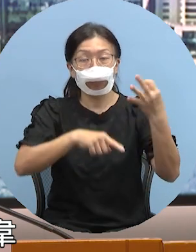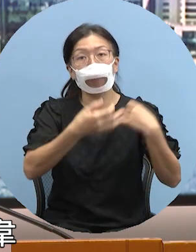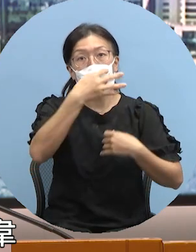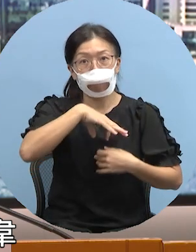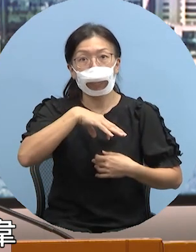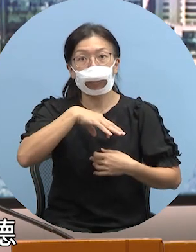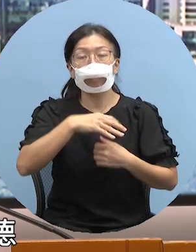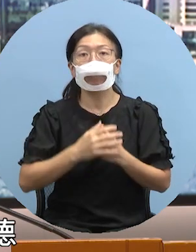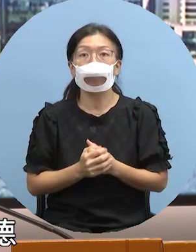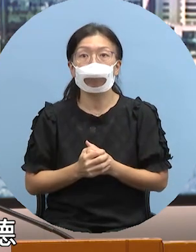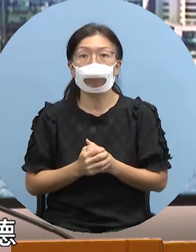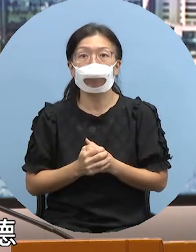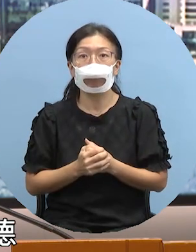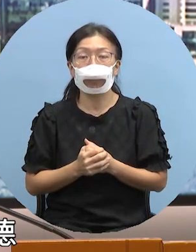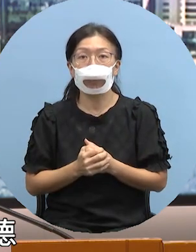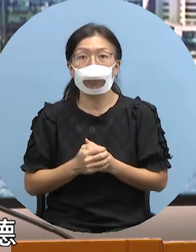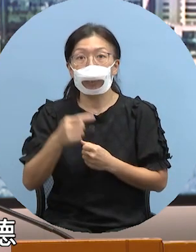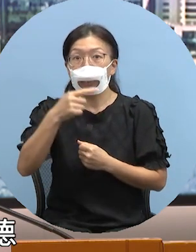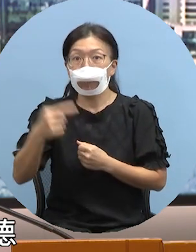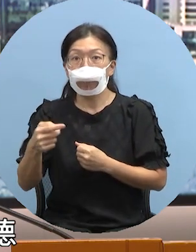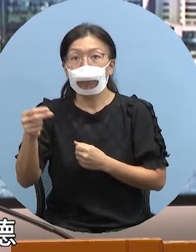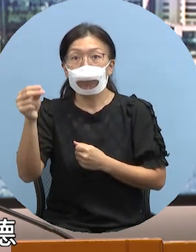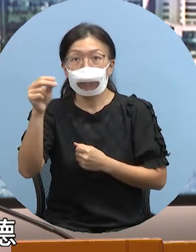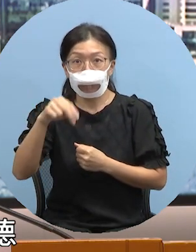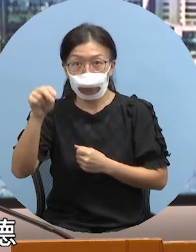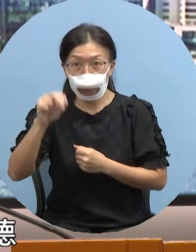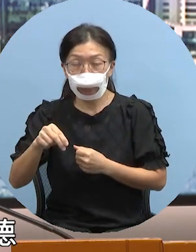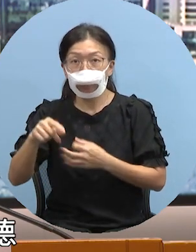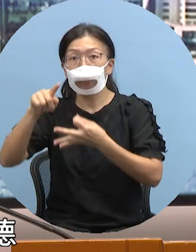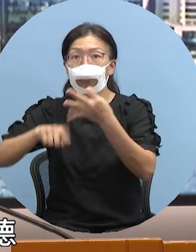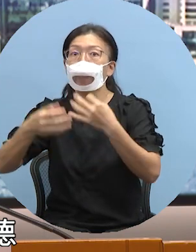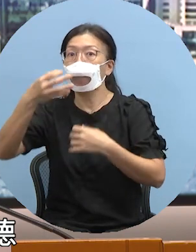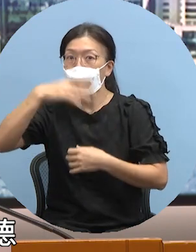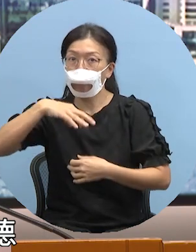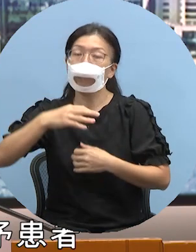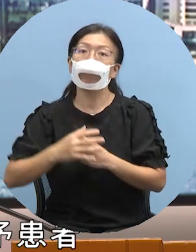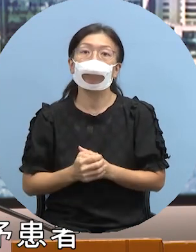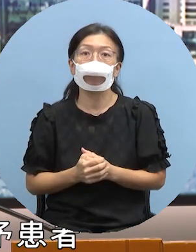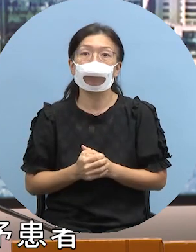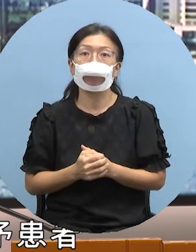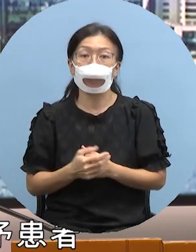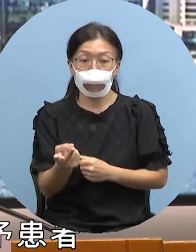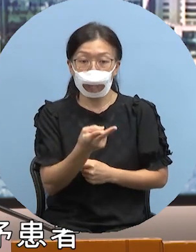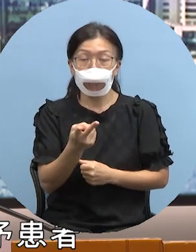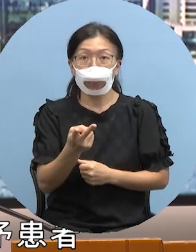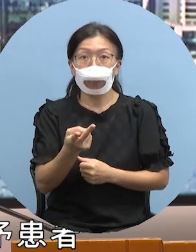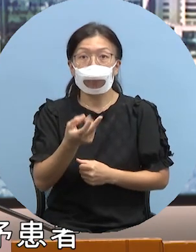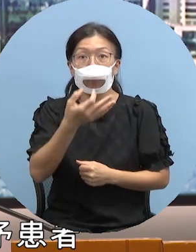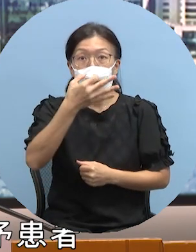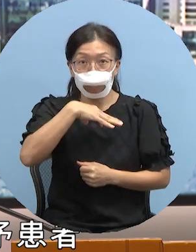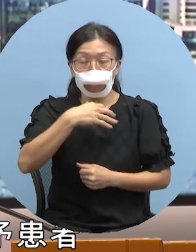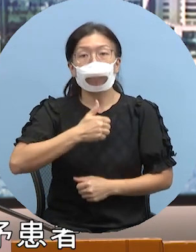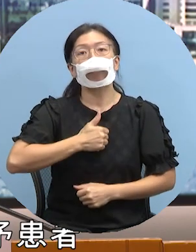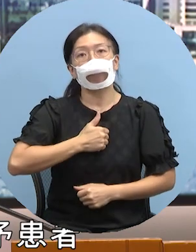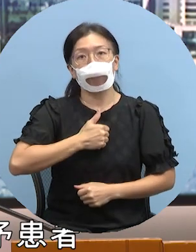納皮拉韋，同埋超過17000劑嘅帕克斯洛維克。我哋儲備咗足夠嘅抗病毒藥